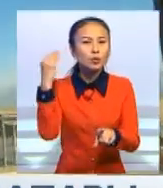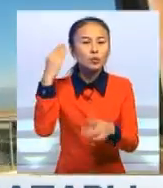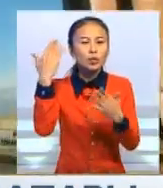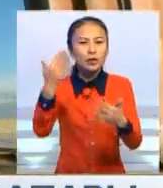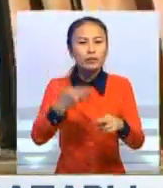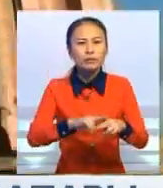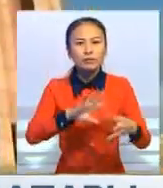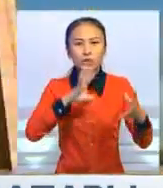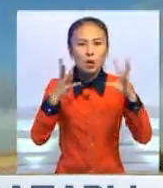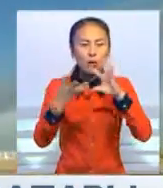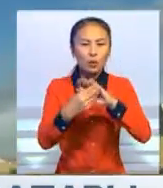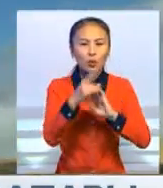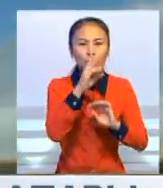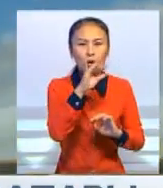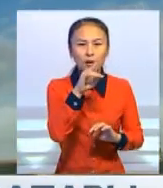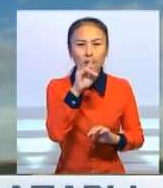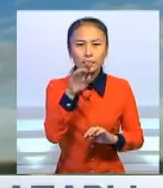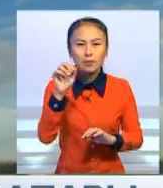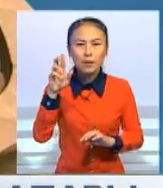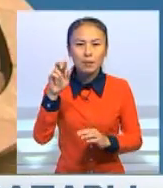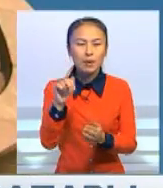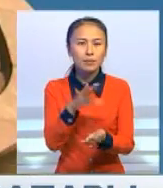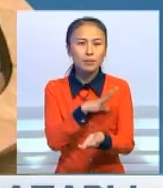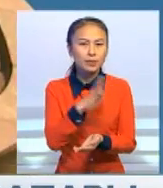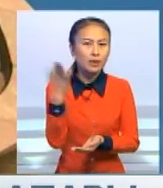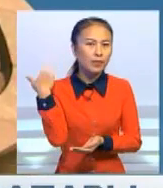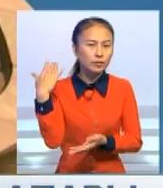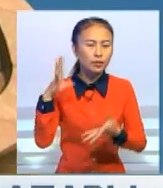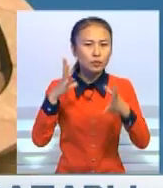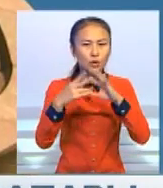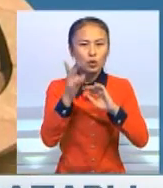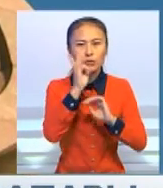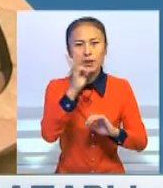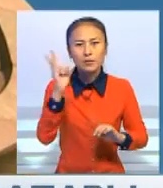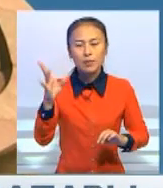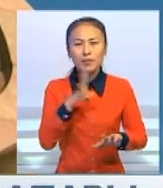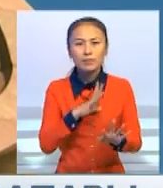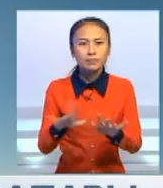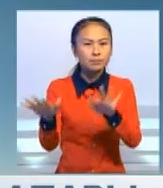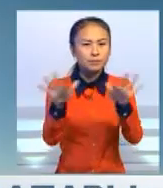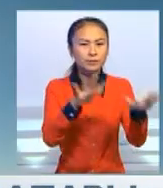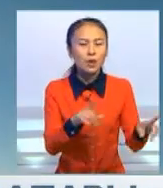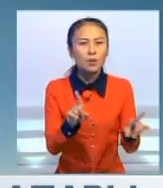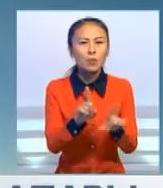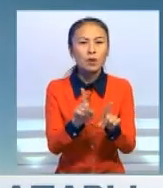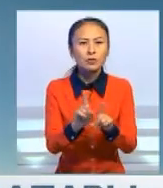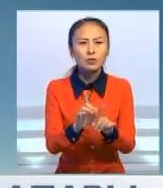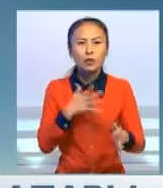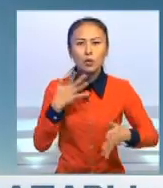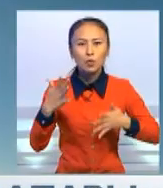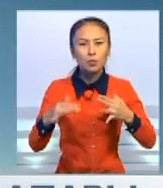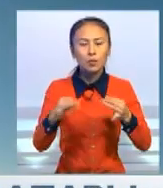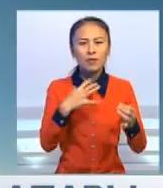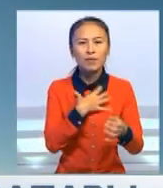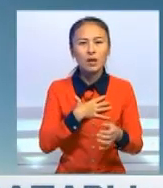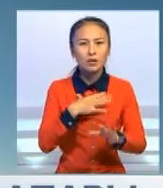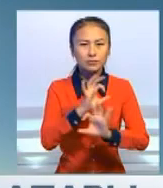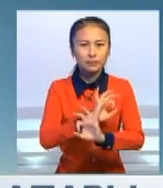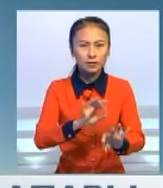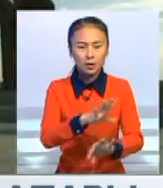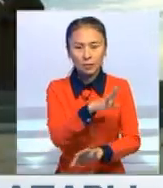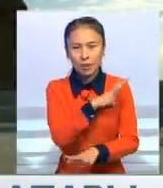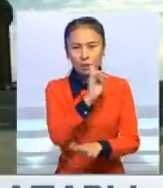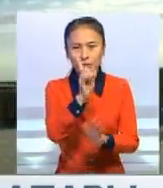абызы Қорқыт баба жерленген деседі. Нұрсұлтан Назарбаев кешенді аралап көріп, рухани құндылықтардың маңыздылығын атап